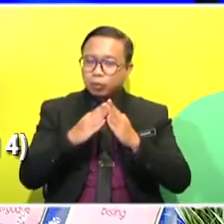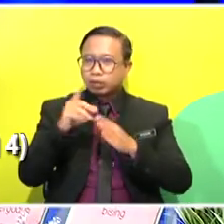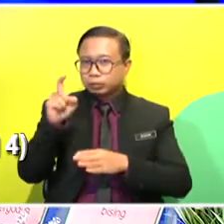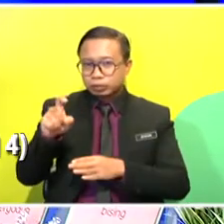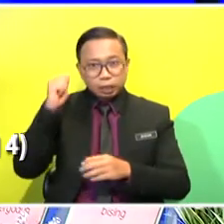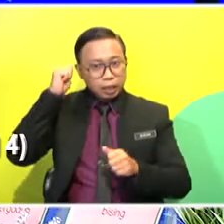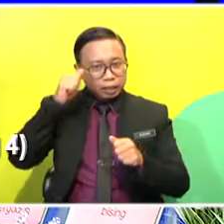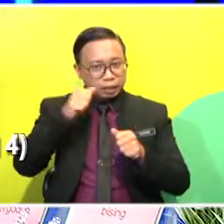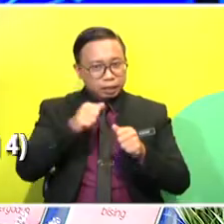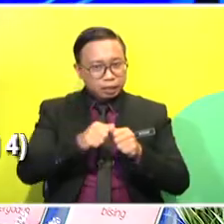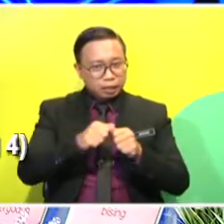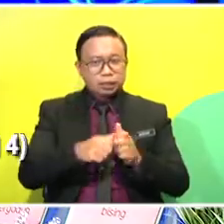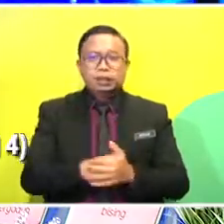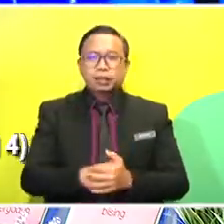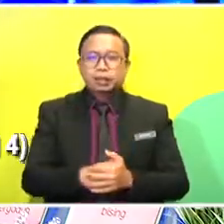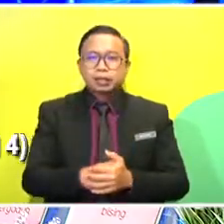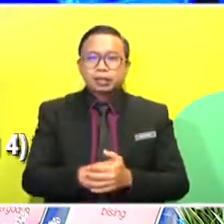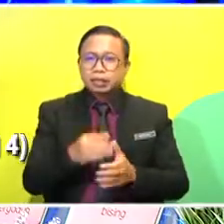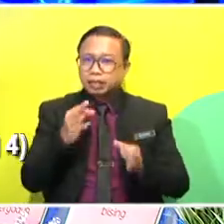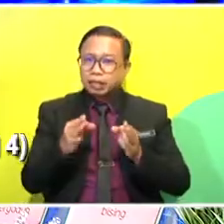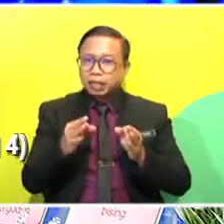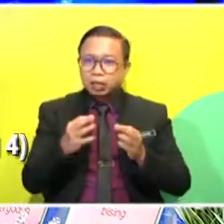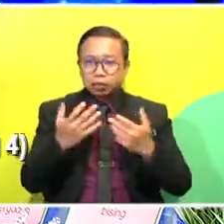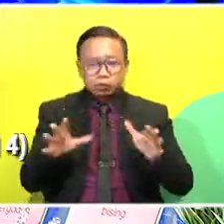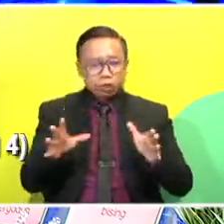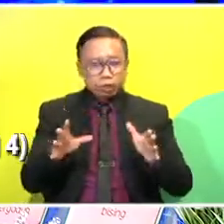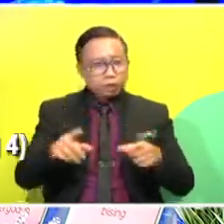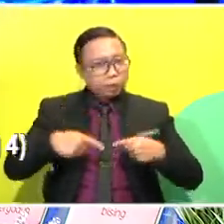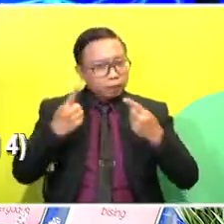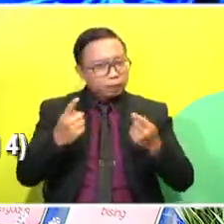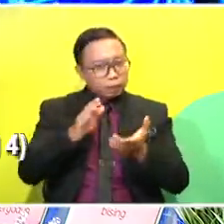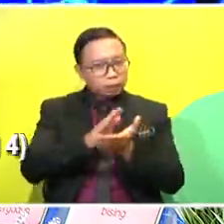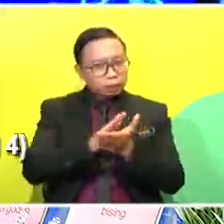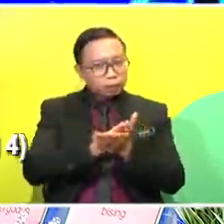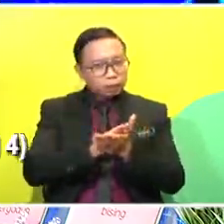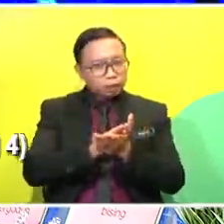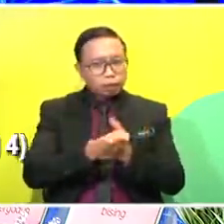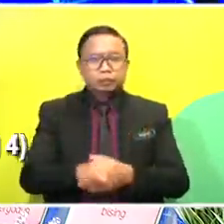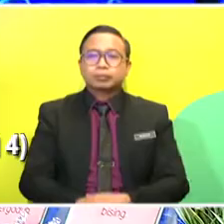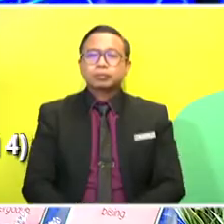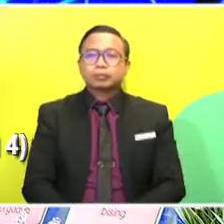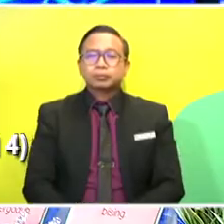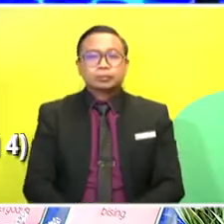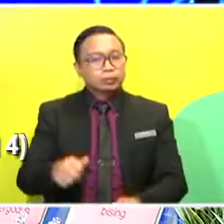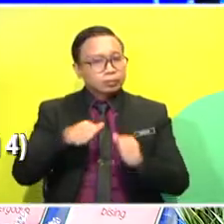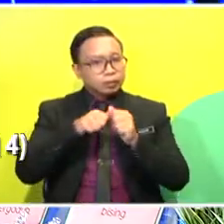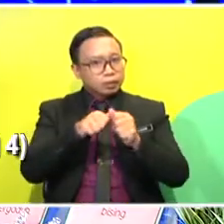ingat keenam-enam peraturan ini, dan sekiranya kita telah kembali ke sekolah atau pergi ke makmal komputer,